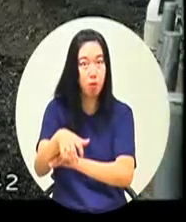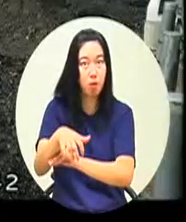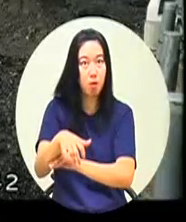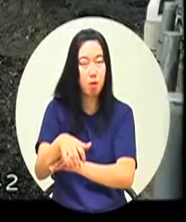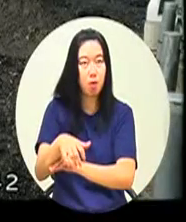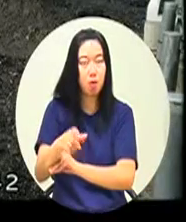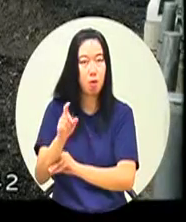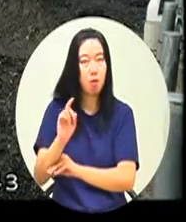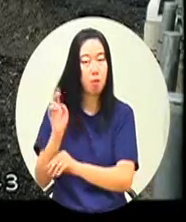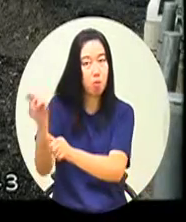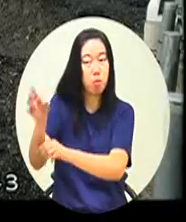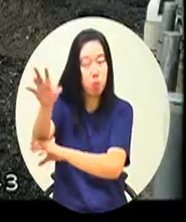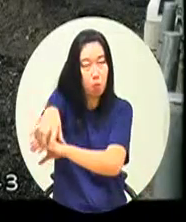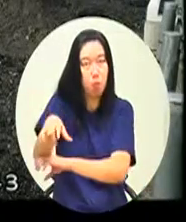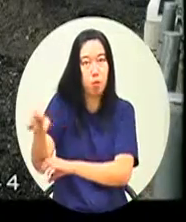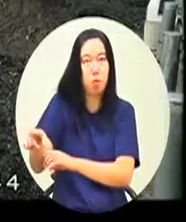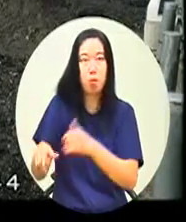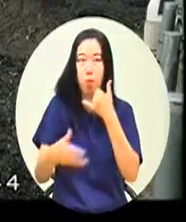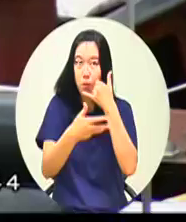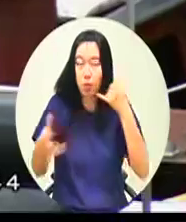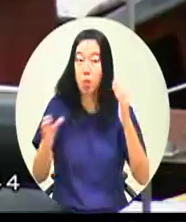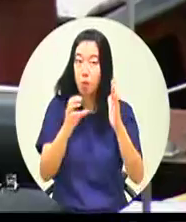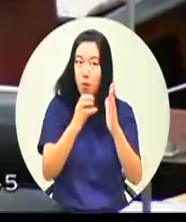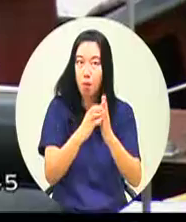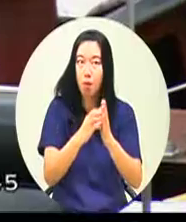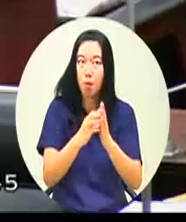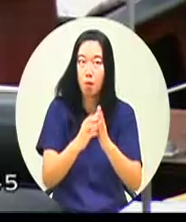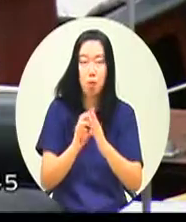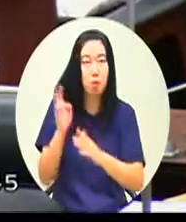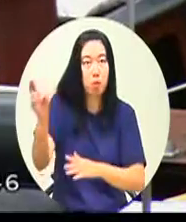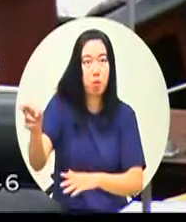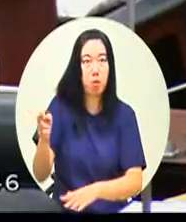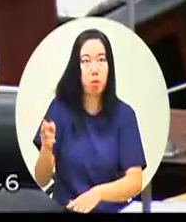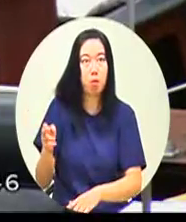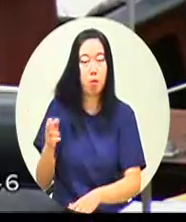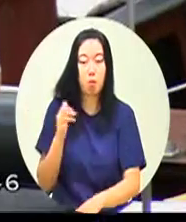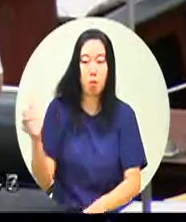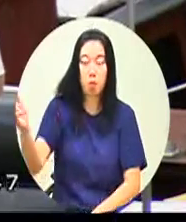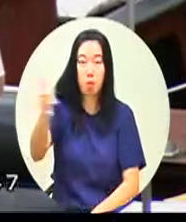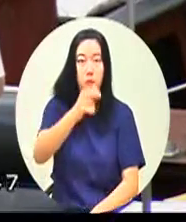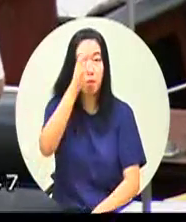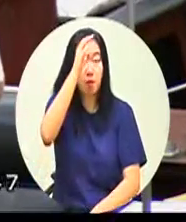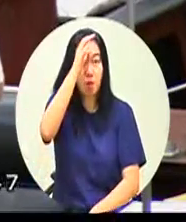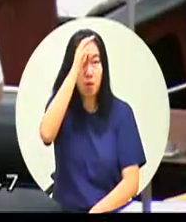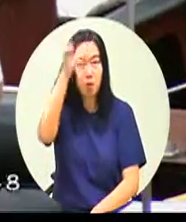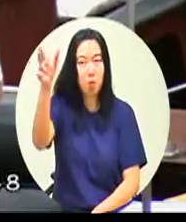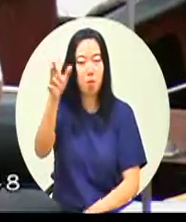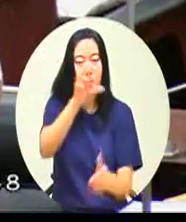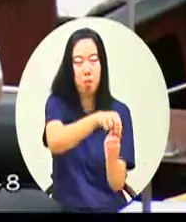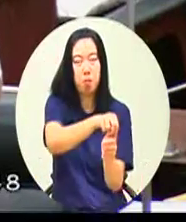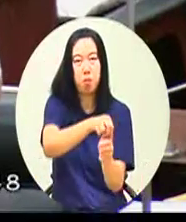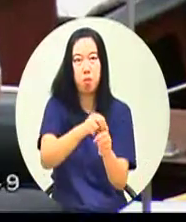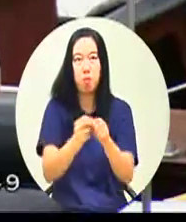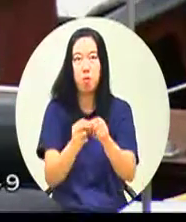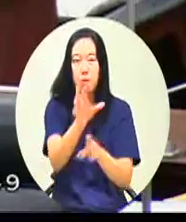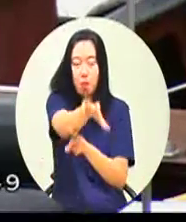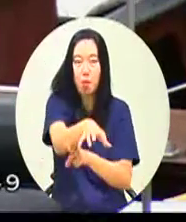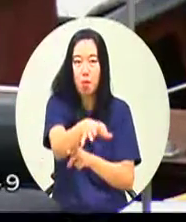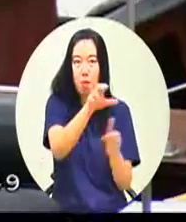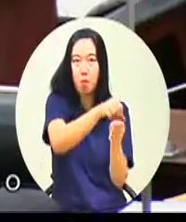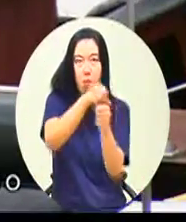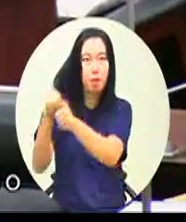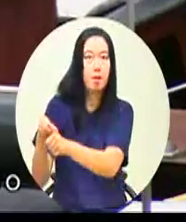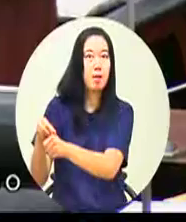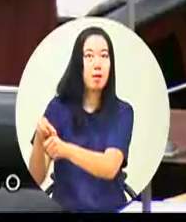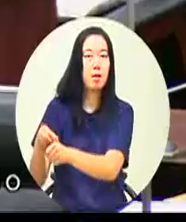手给因迄个河川局的啊，顺迄个顺河川的警察要阿伫爱派出所，伊阿要冤